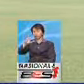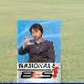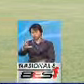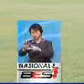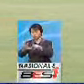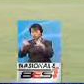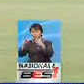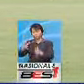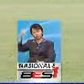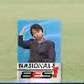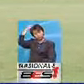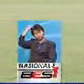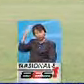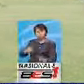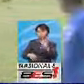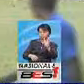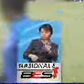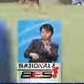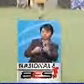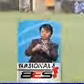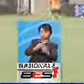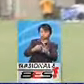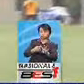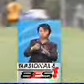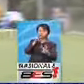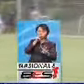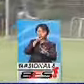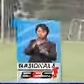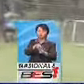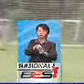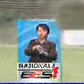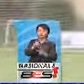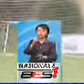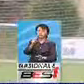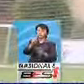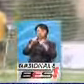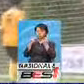adalah pemain Selangor manakala empat masing-masing dari pasukan Kedah dan